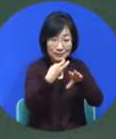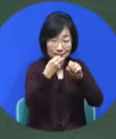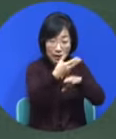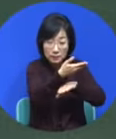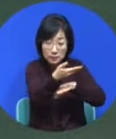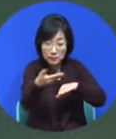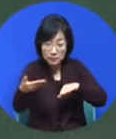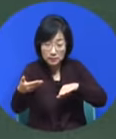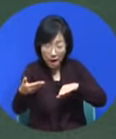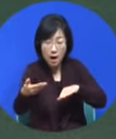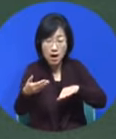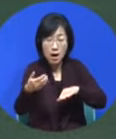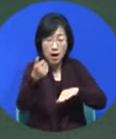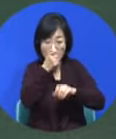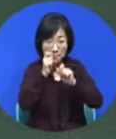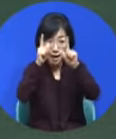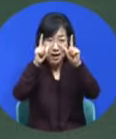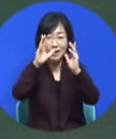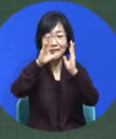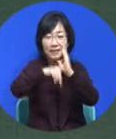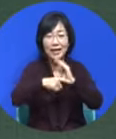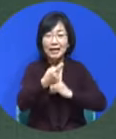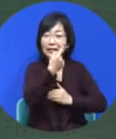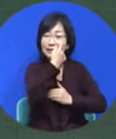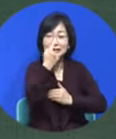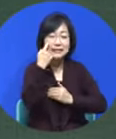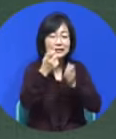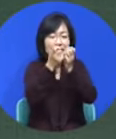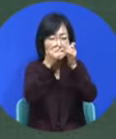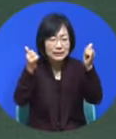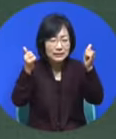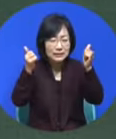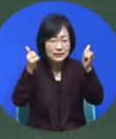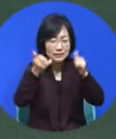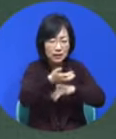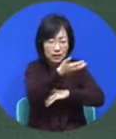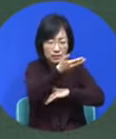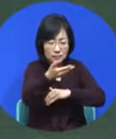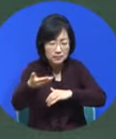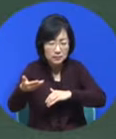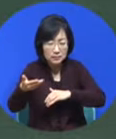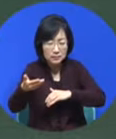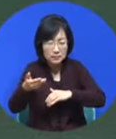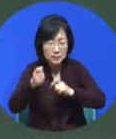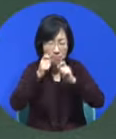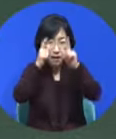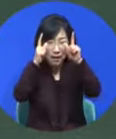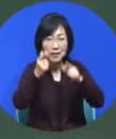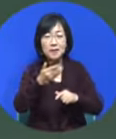나옵니까 정인의 흐름이 보이잖아 예를